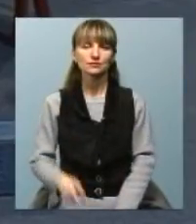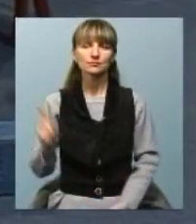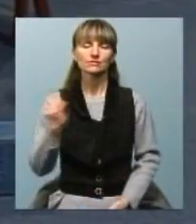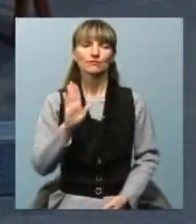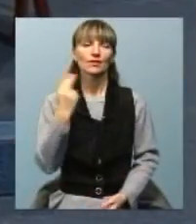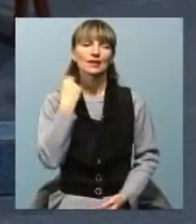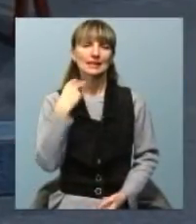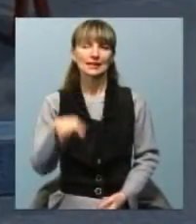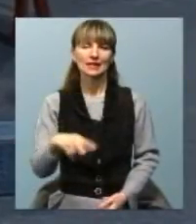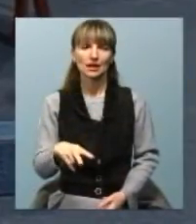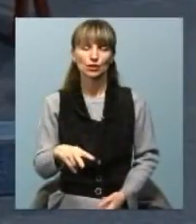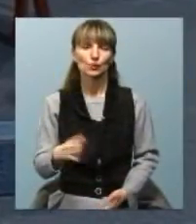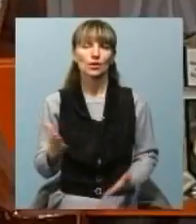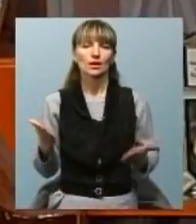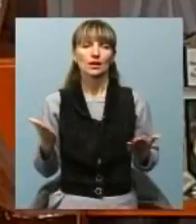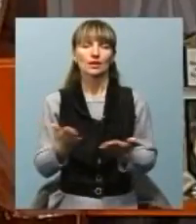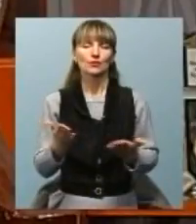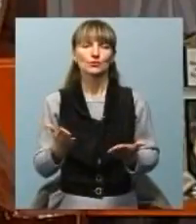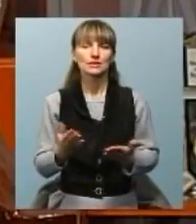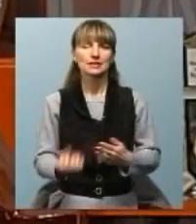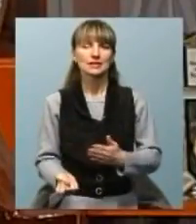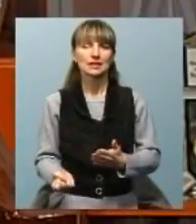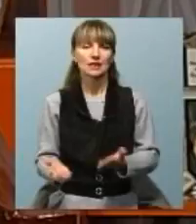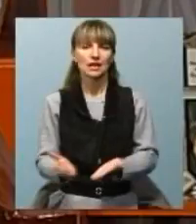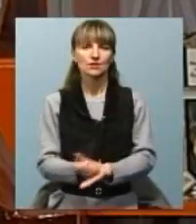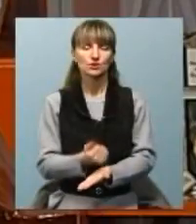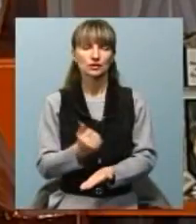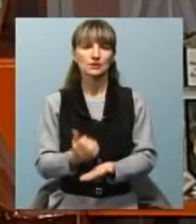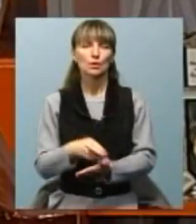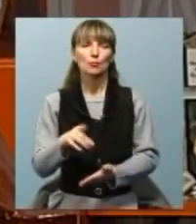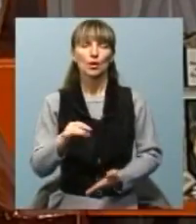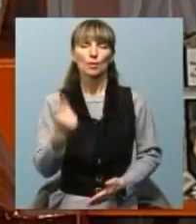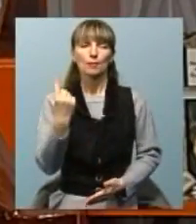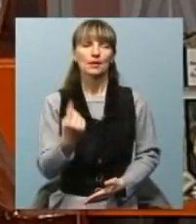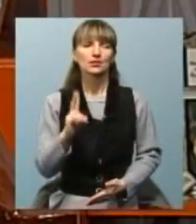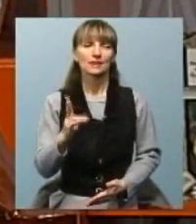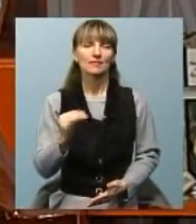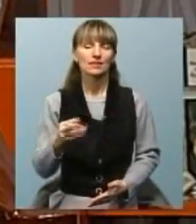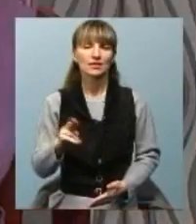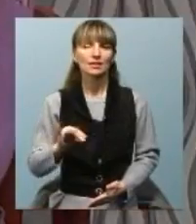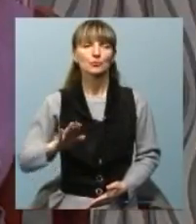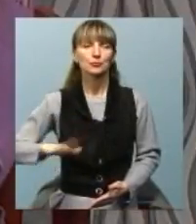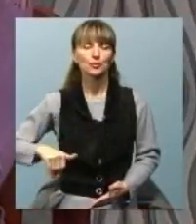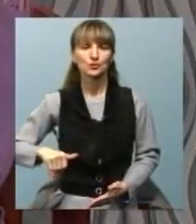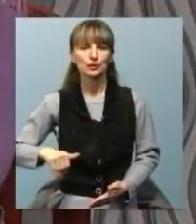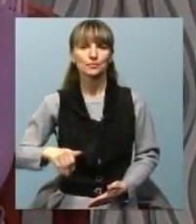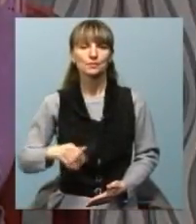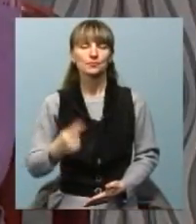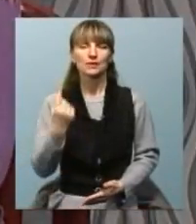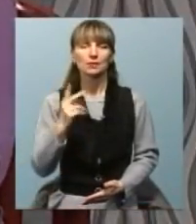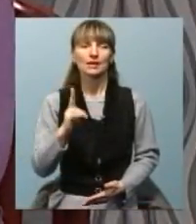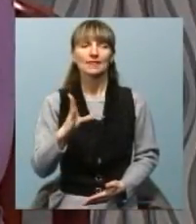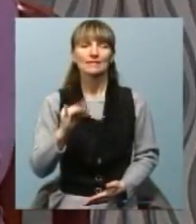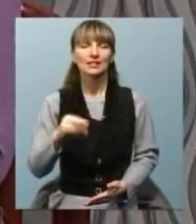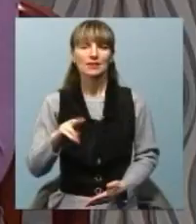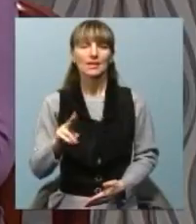в англійській літературі знайшли знахідку про 1 квітня. І потім, може, це 1 квітня якось і